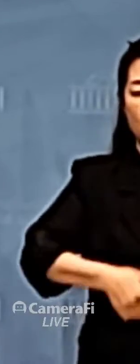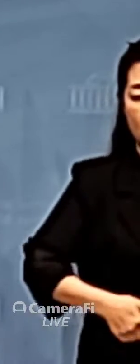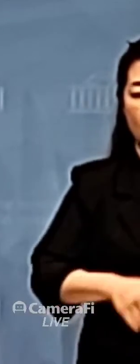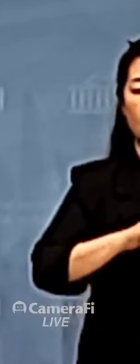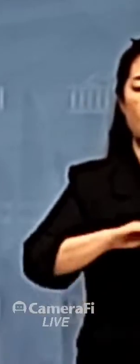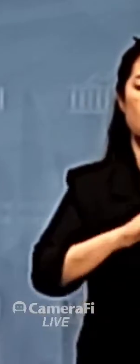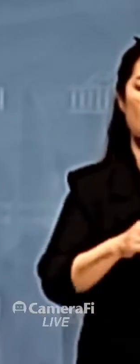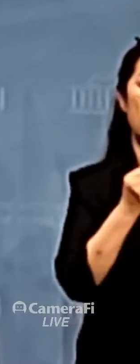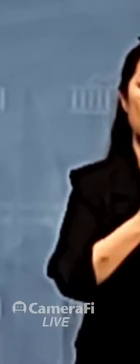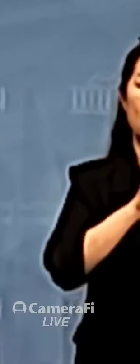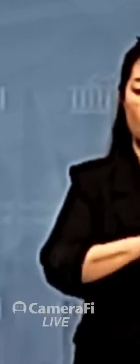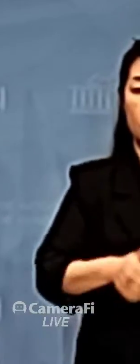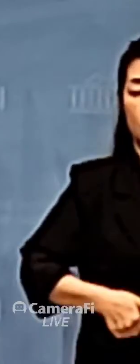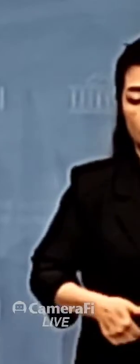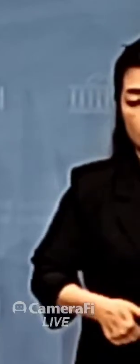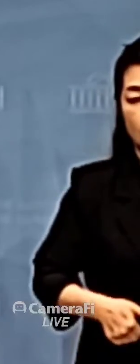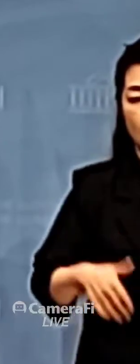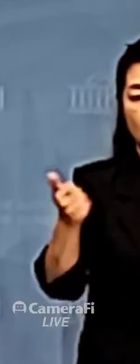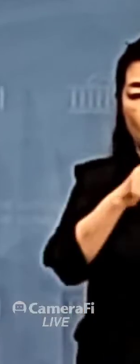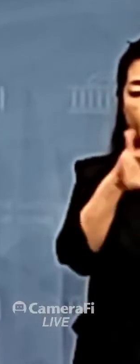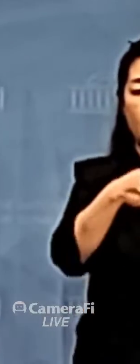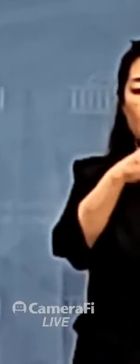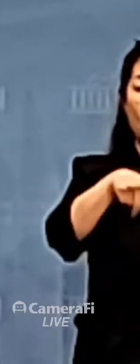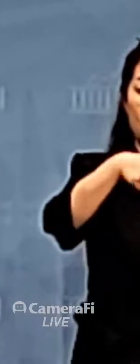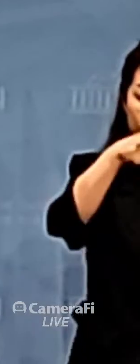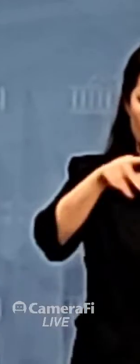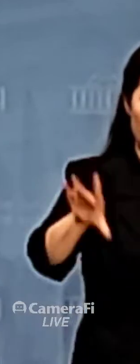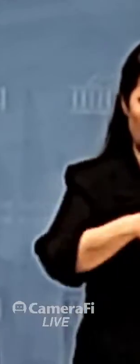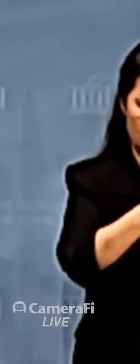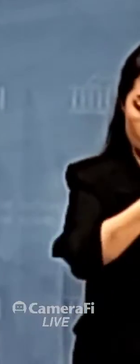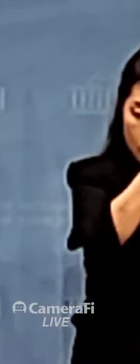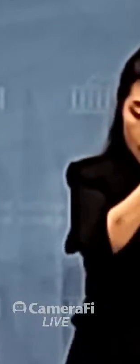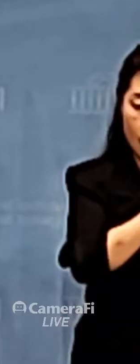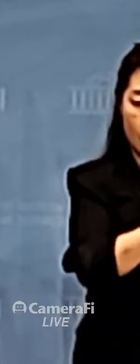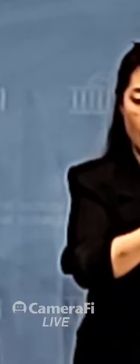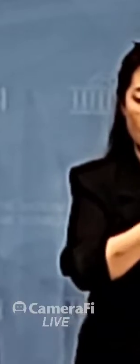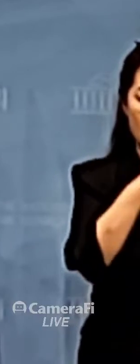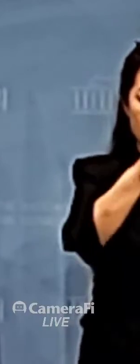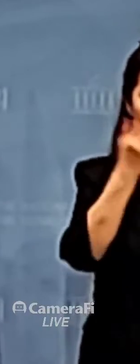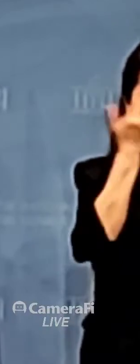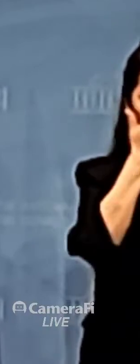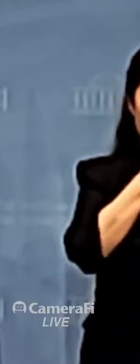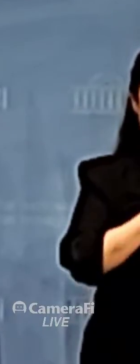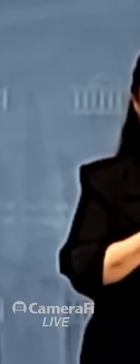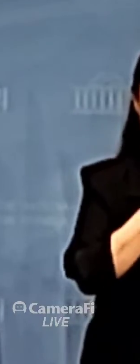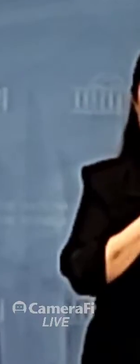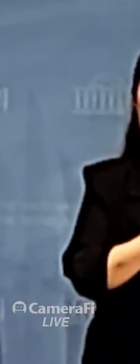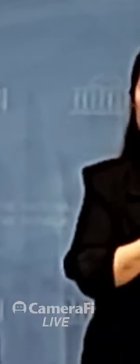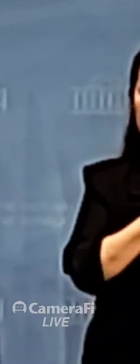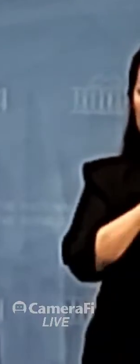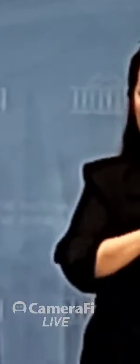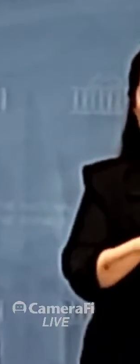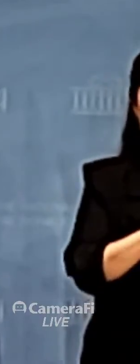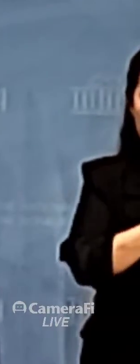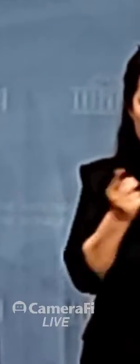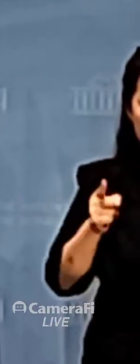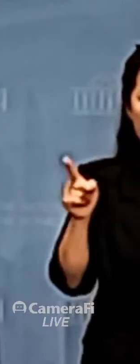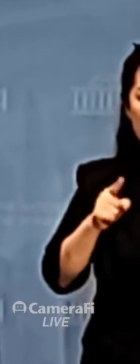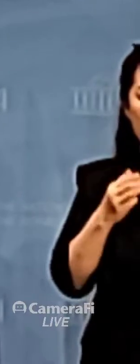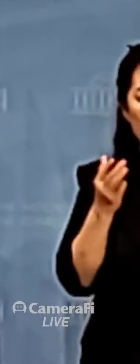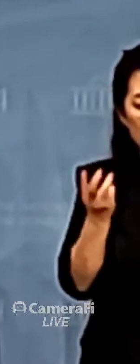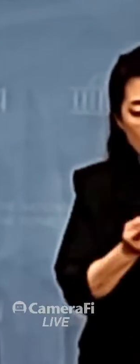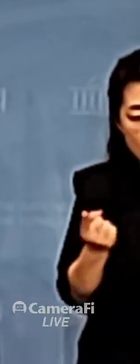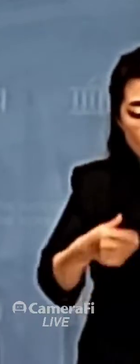합니다 또한 한덕수 총리 가 재정건전성 회복을 행복하며 회생과 궁 남이 필요하다는 말을 하고